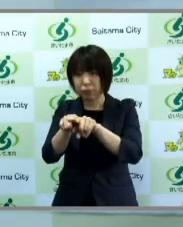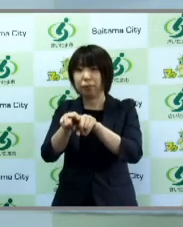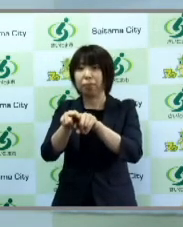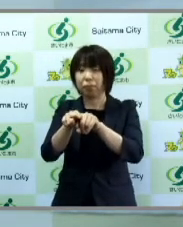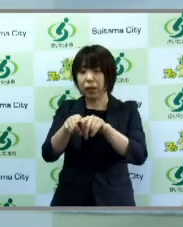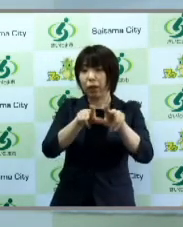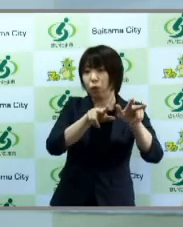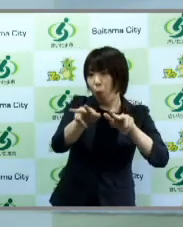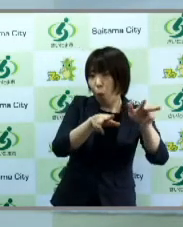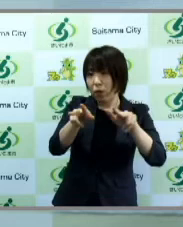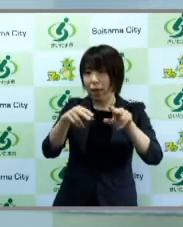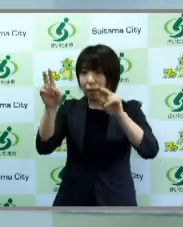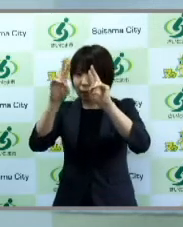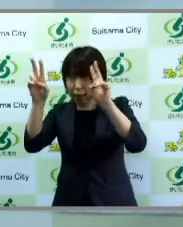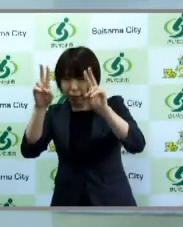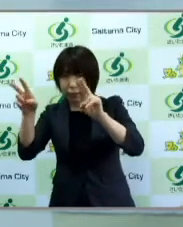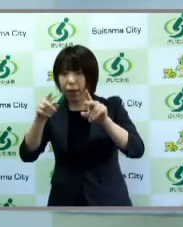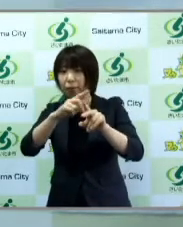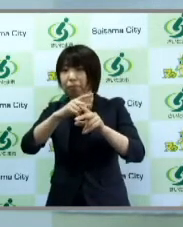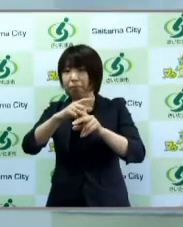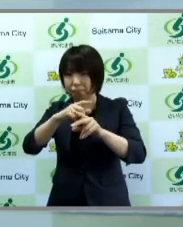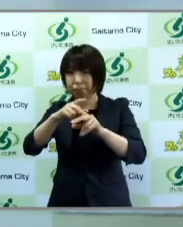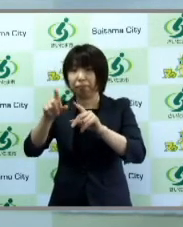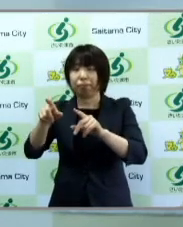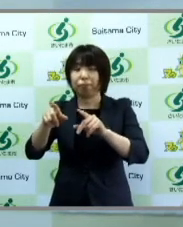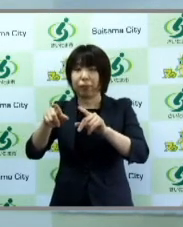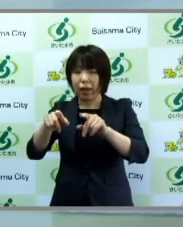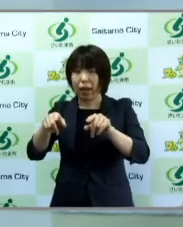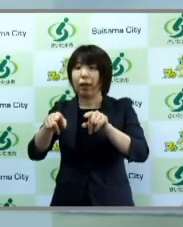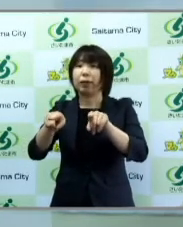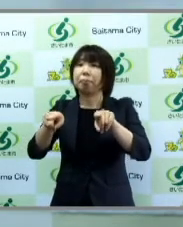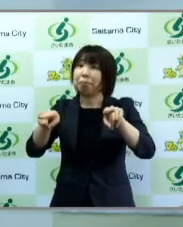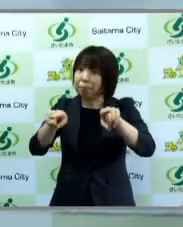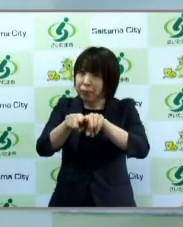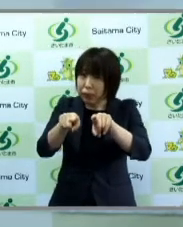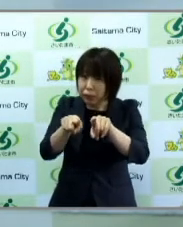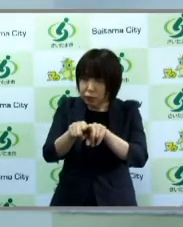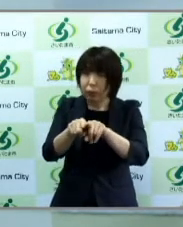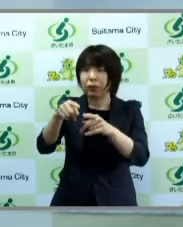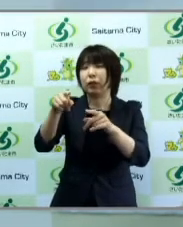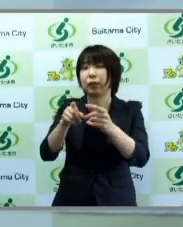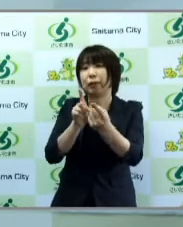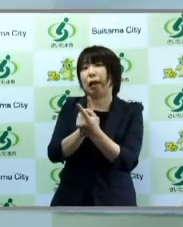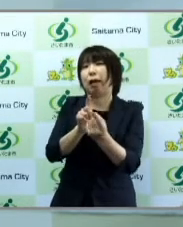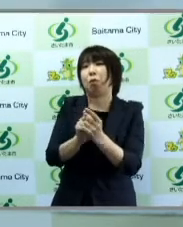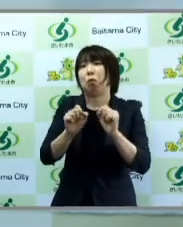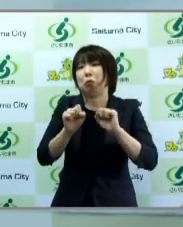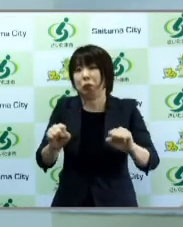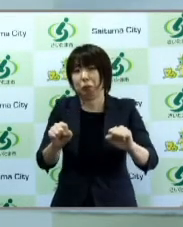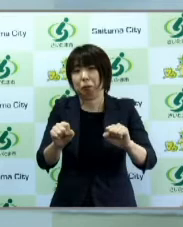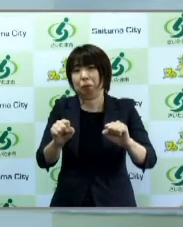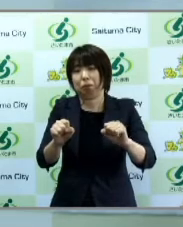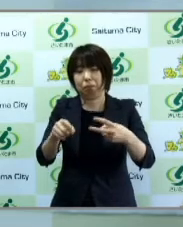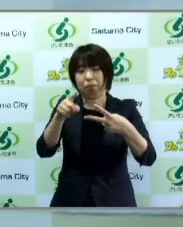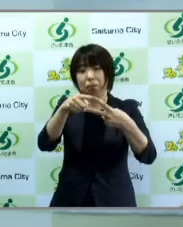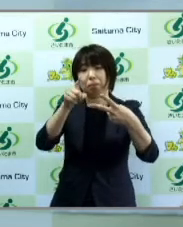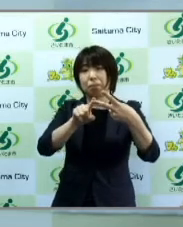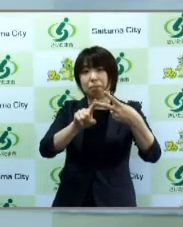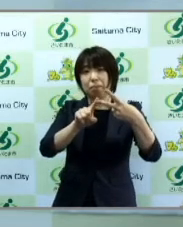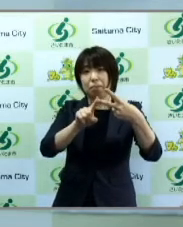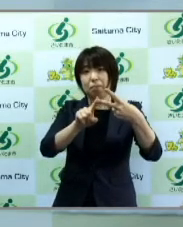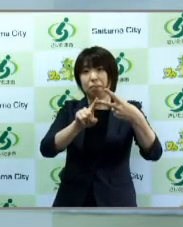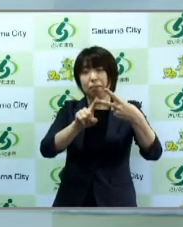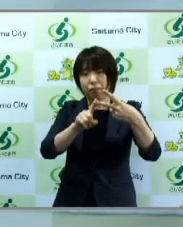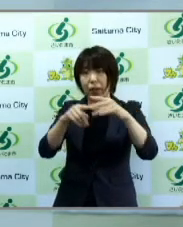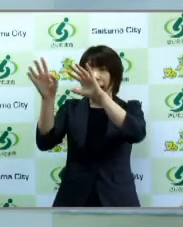が災害時において迅速に対応できる体制を構築できるということ、そして2つ目は台風などの災